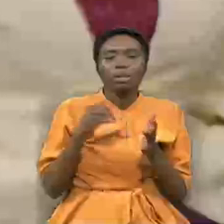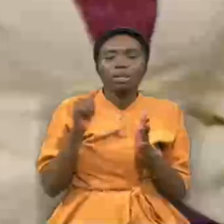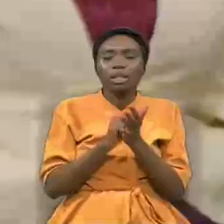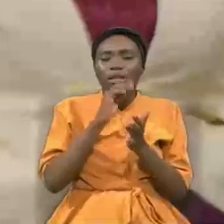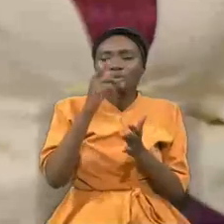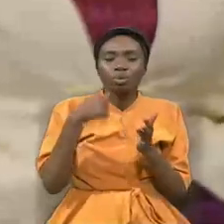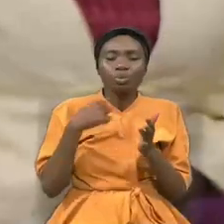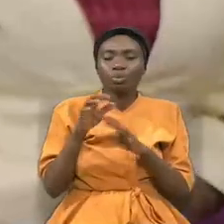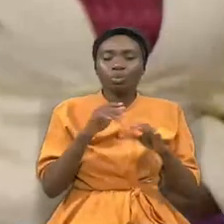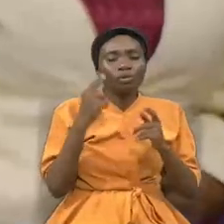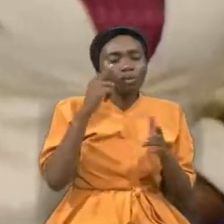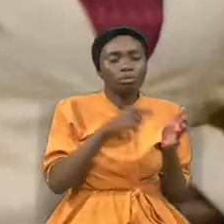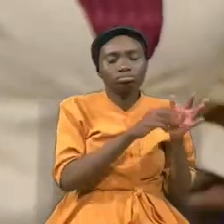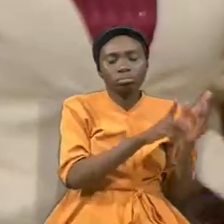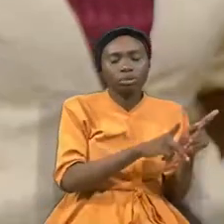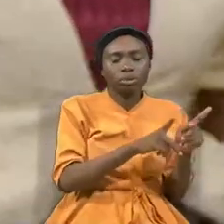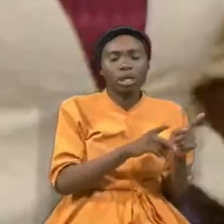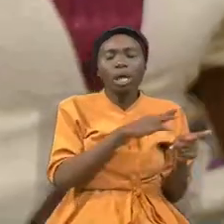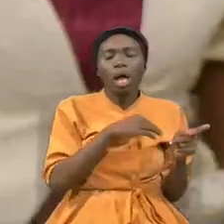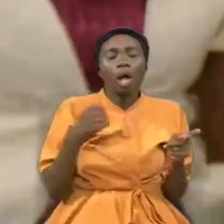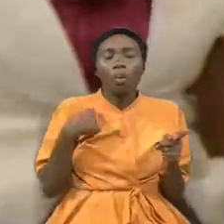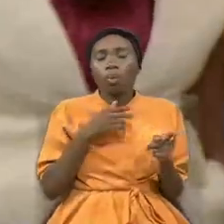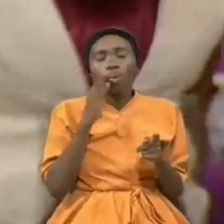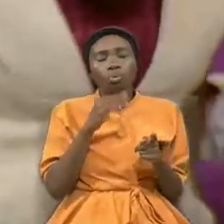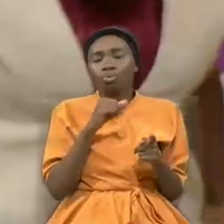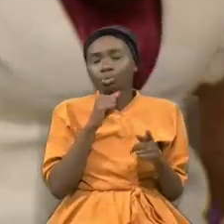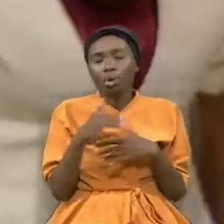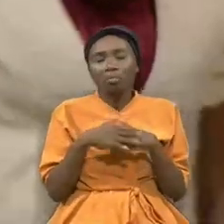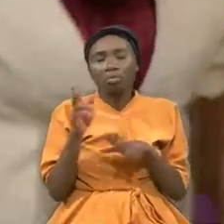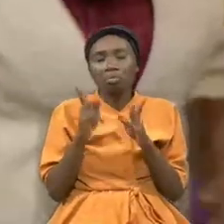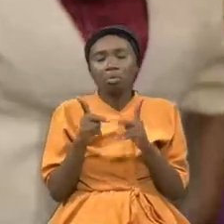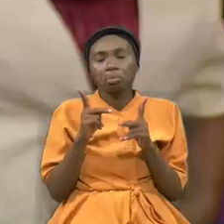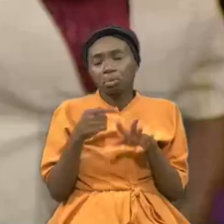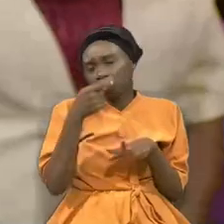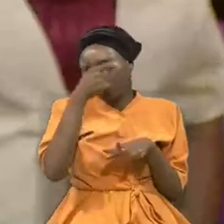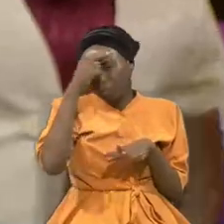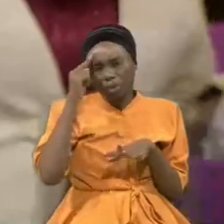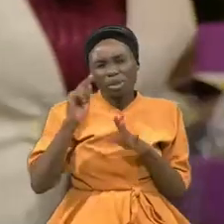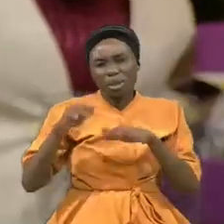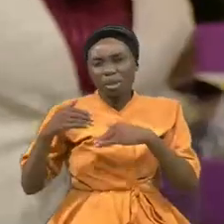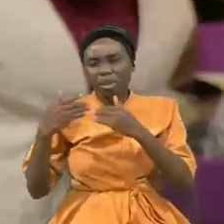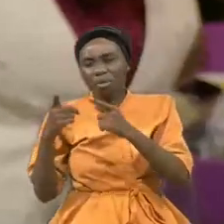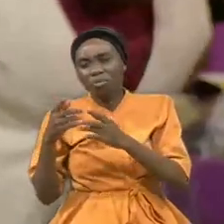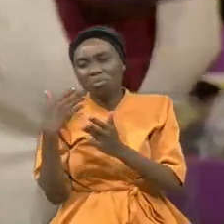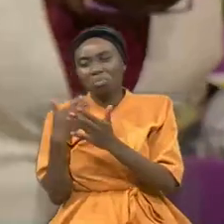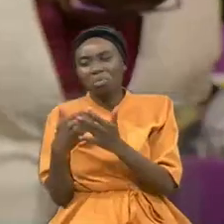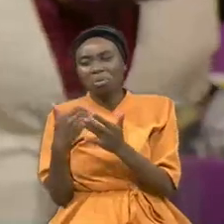vous faites, pour A, vous le faites pour B. Vous n'êtes pas après les gens parce qu'ils vous donnent de